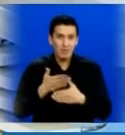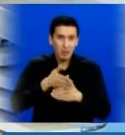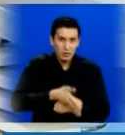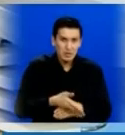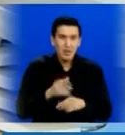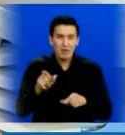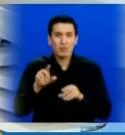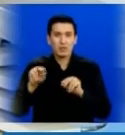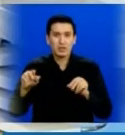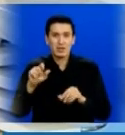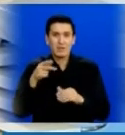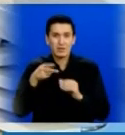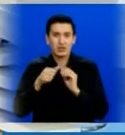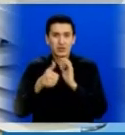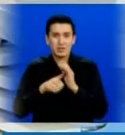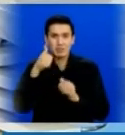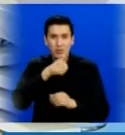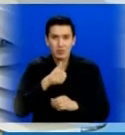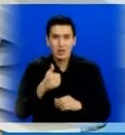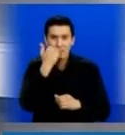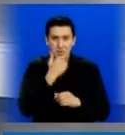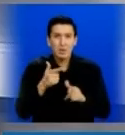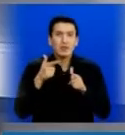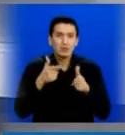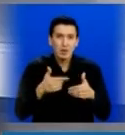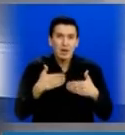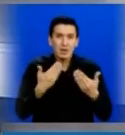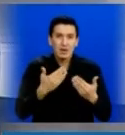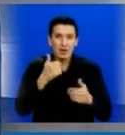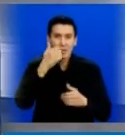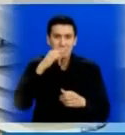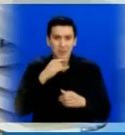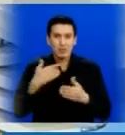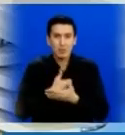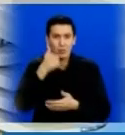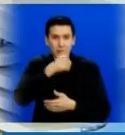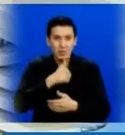вам удачи в 2016 году. Спасибо большое. Также с наступающим. Поздравляю казахстанцев с Новым годом. Спасибо большое.